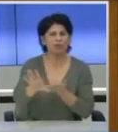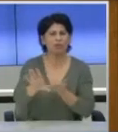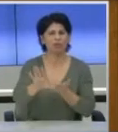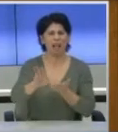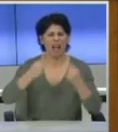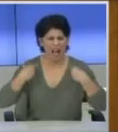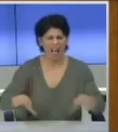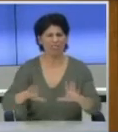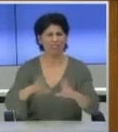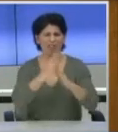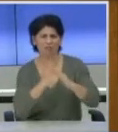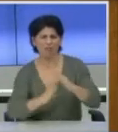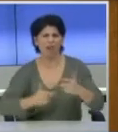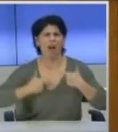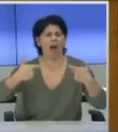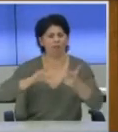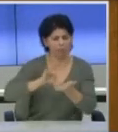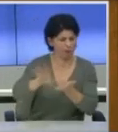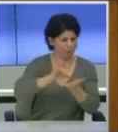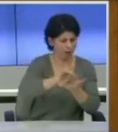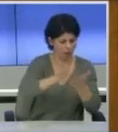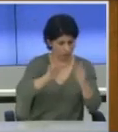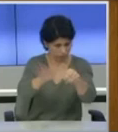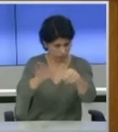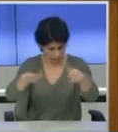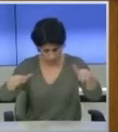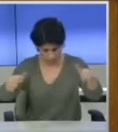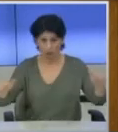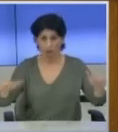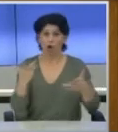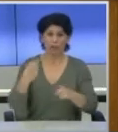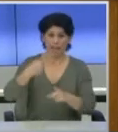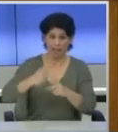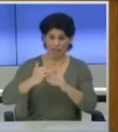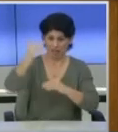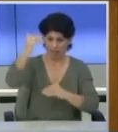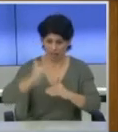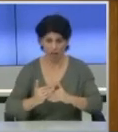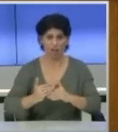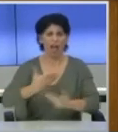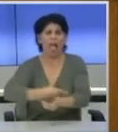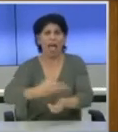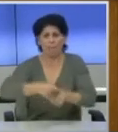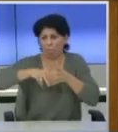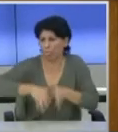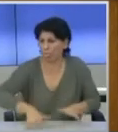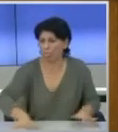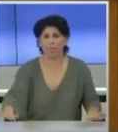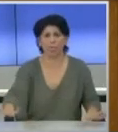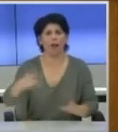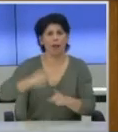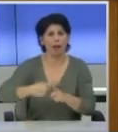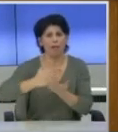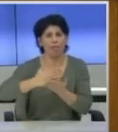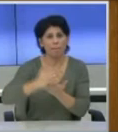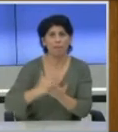άθλιες διχαστικές κραυγές, όπως ότι η χώρα θα κοπεί στα δύο, θα χυθεί αίμα, οι Έλληνες θα